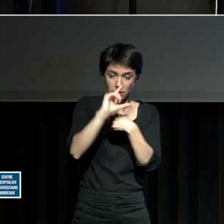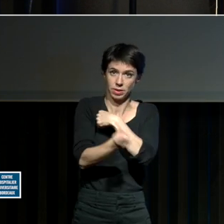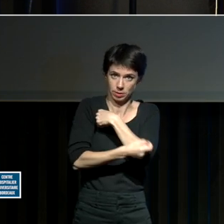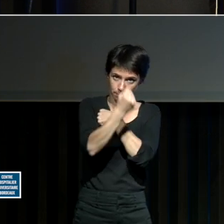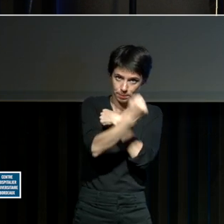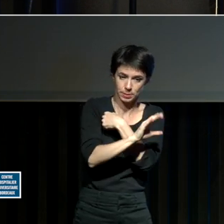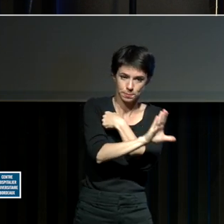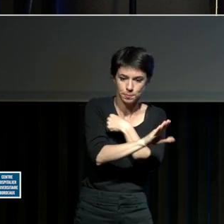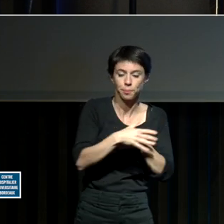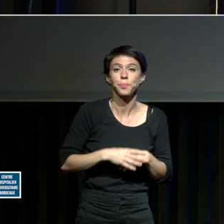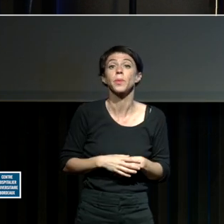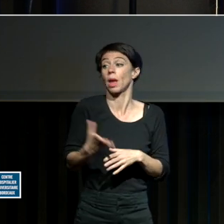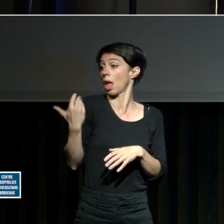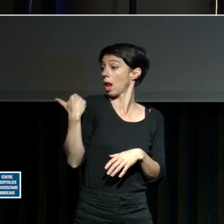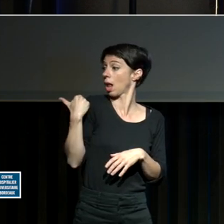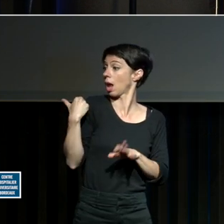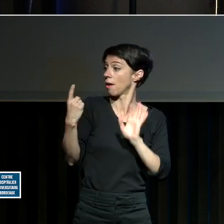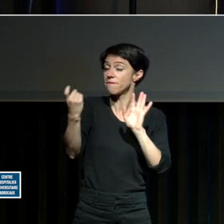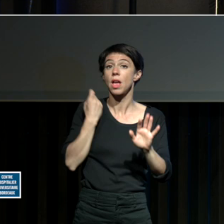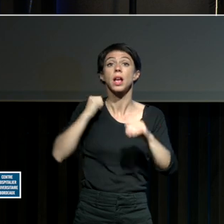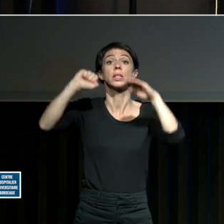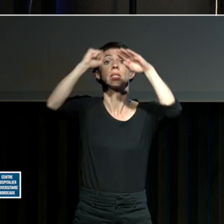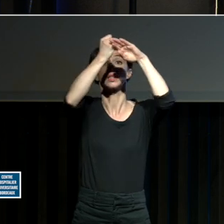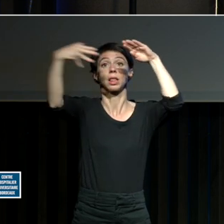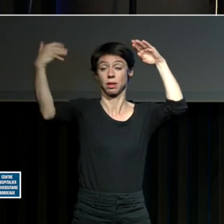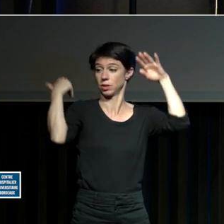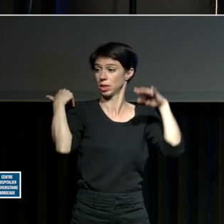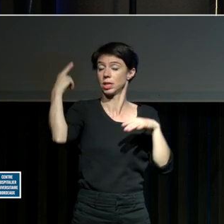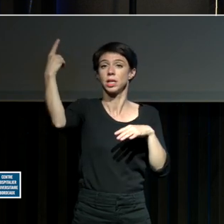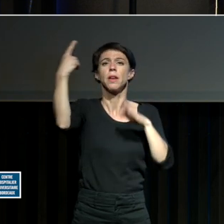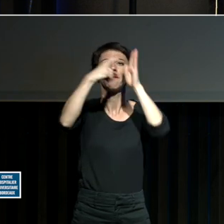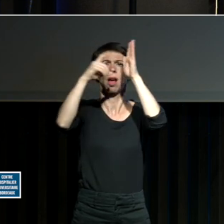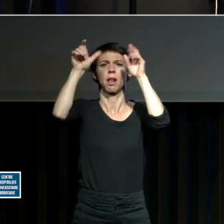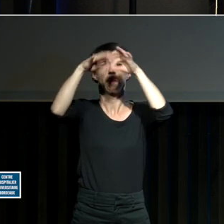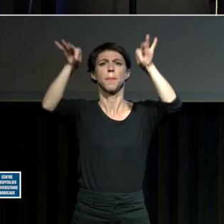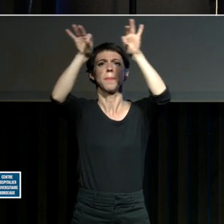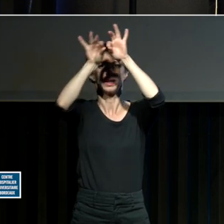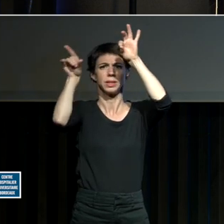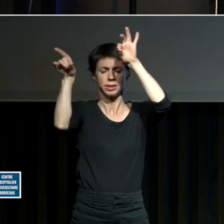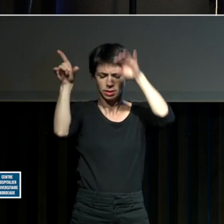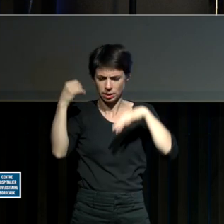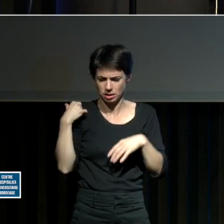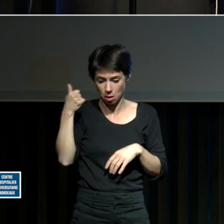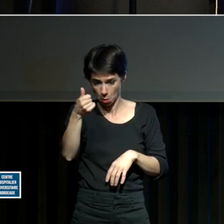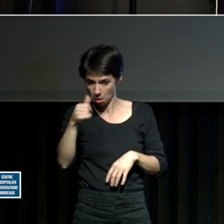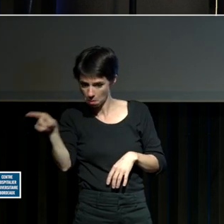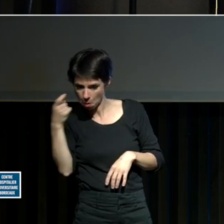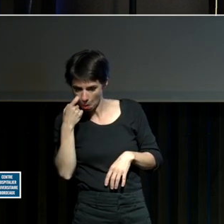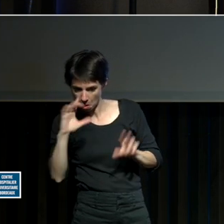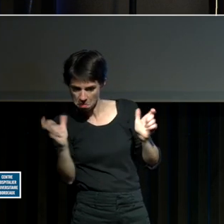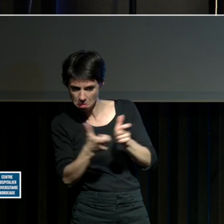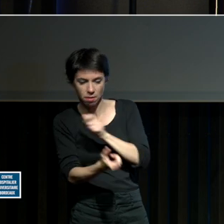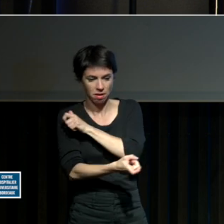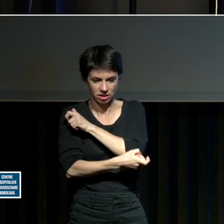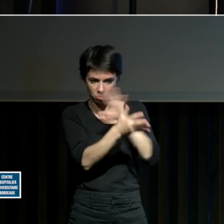d'une équipe finlandaise vont plutôt dans le sens, finalement, de cette hypothèse de facteurs de vulnérabilité.